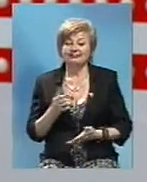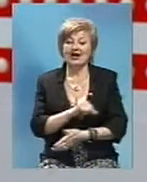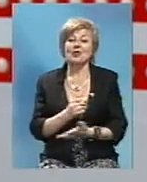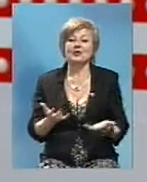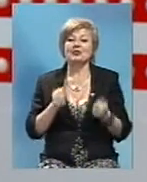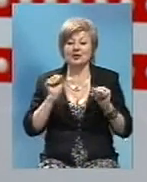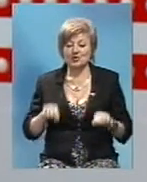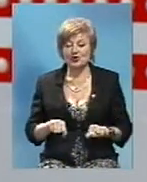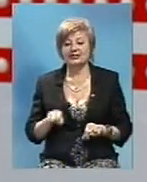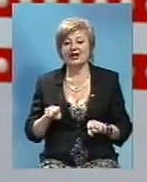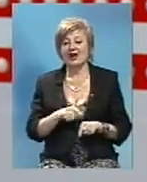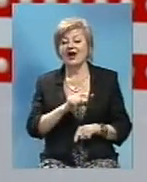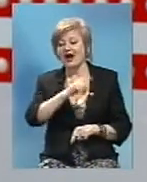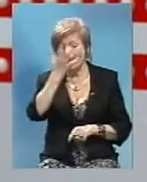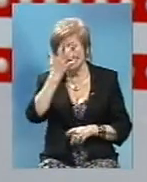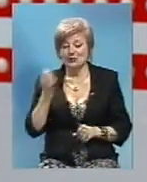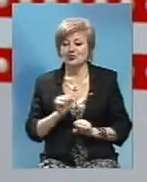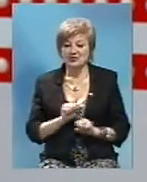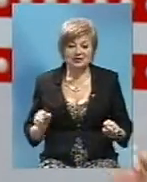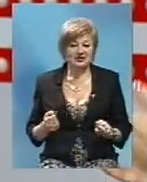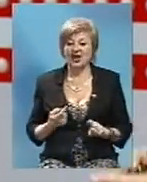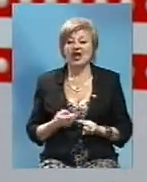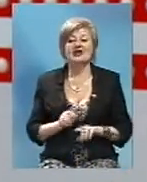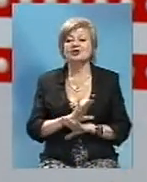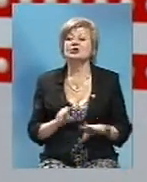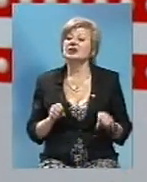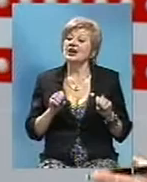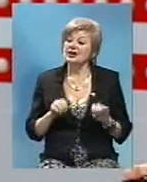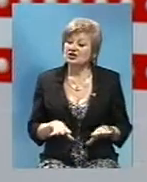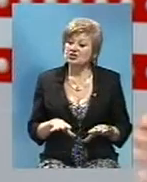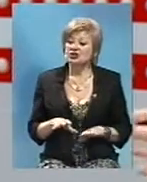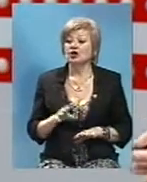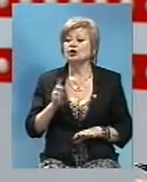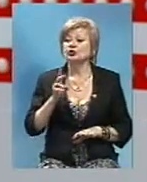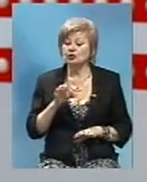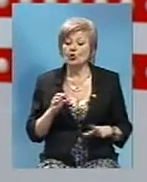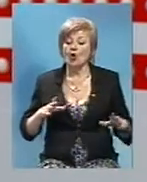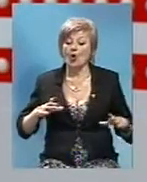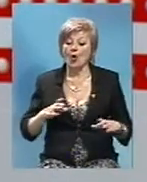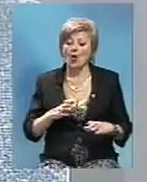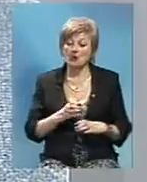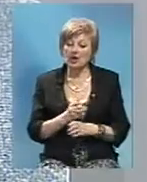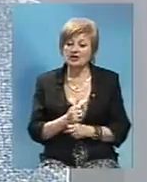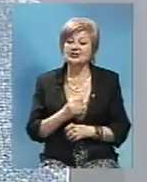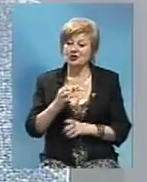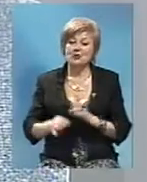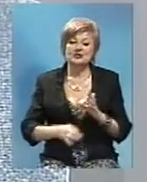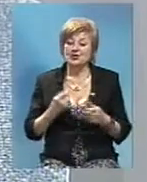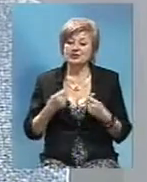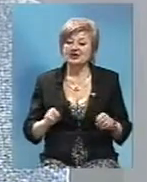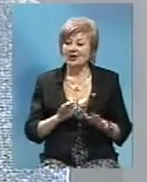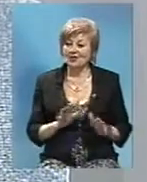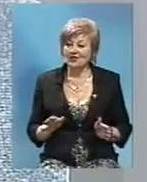ну, за такою логікою. Це не вирішує проблеми зловживання алкоголя. Але обмежує, принаймні, не цілодобово можна приймати, трошки